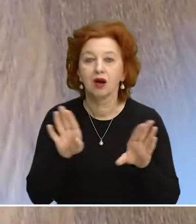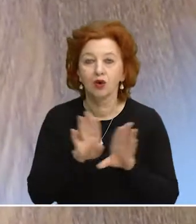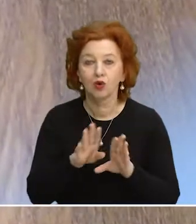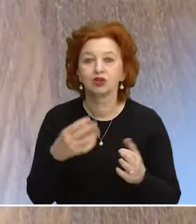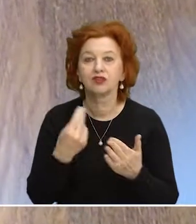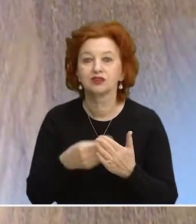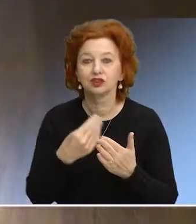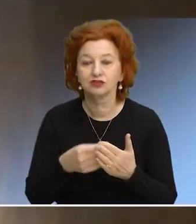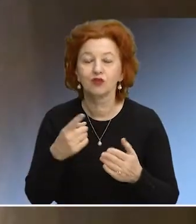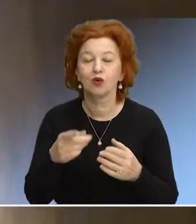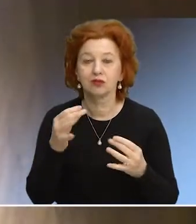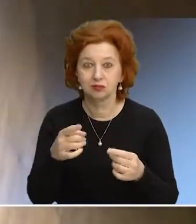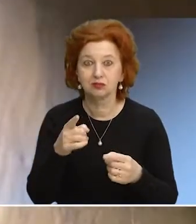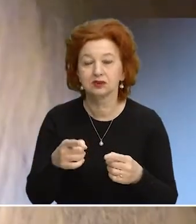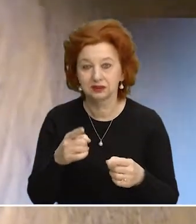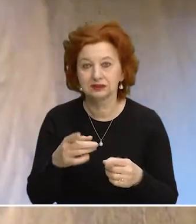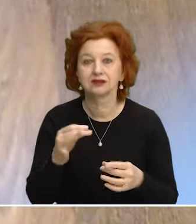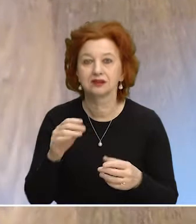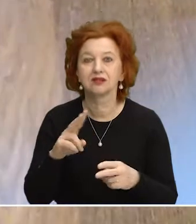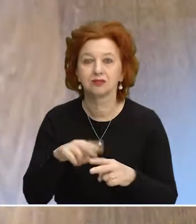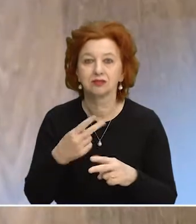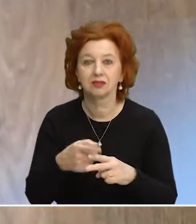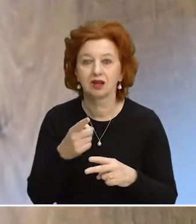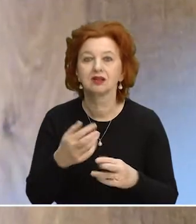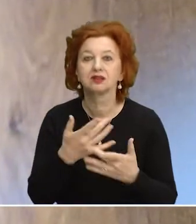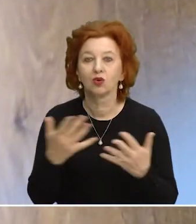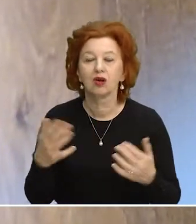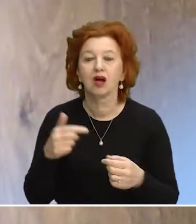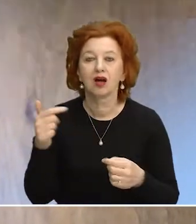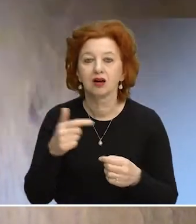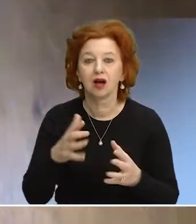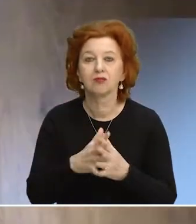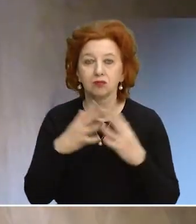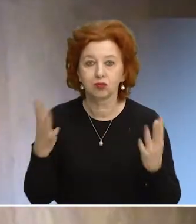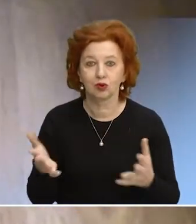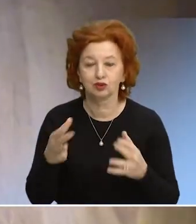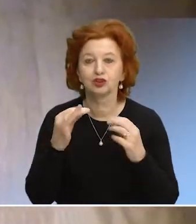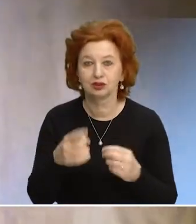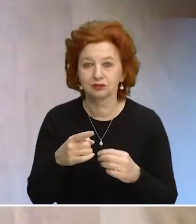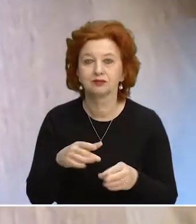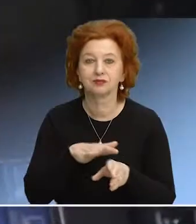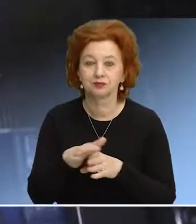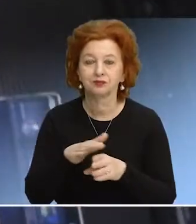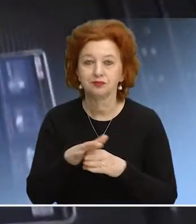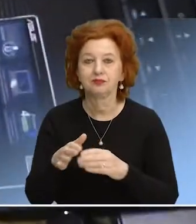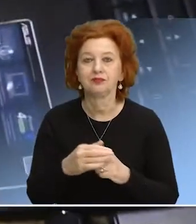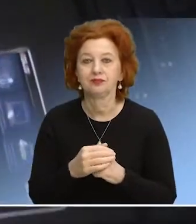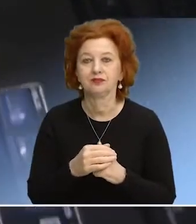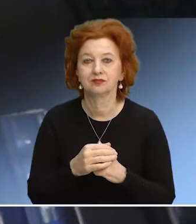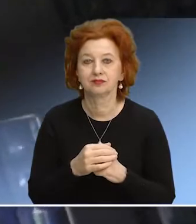аналогичное вещество растительного происхождения общей массой около 110 граммов, а также фасовочные принадлежности и весы.